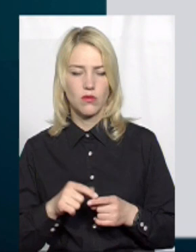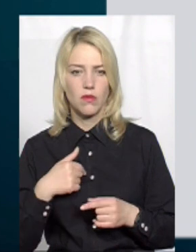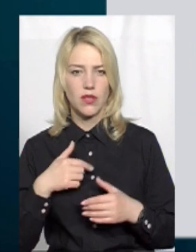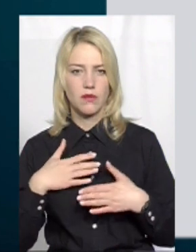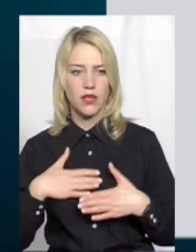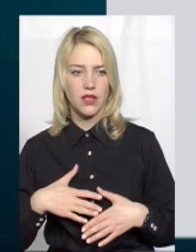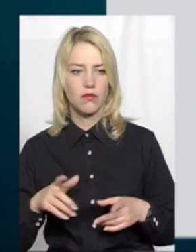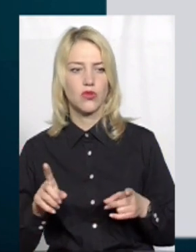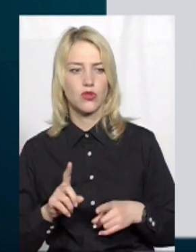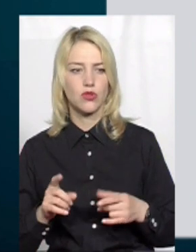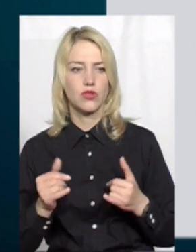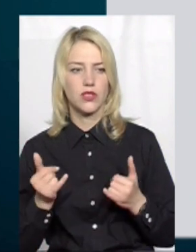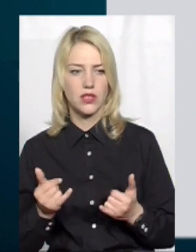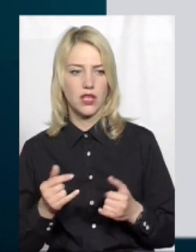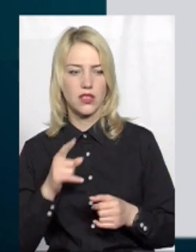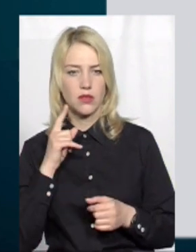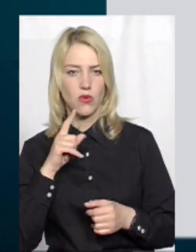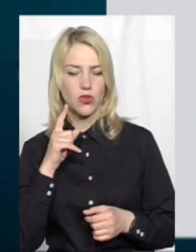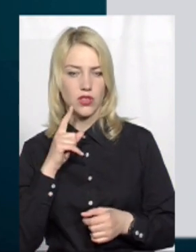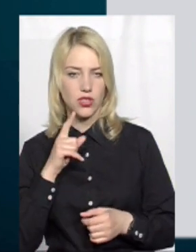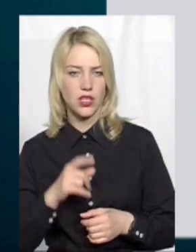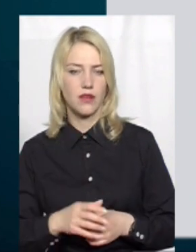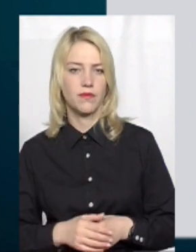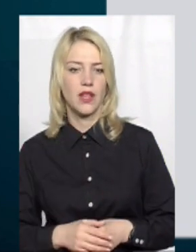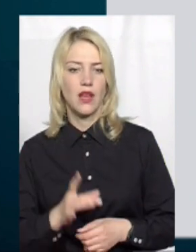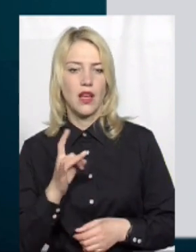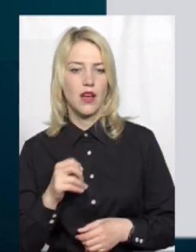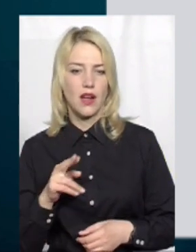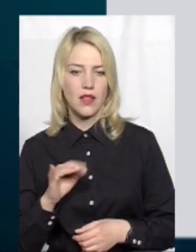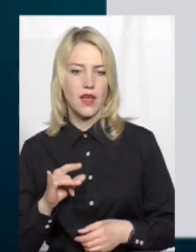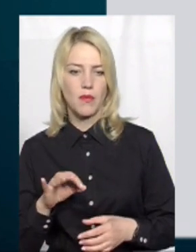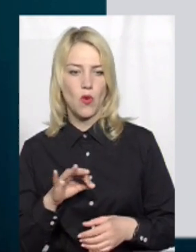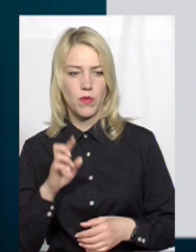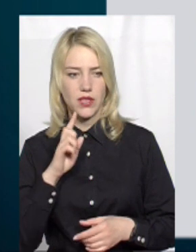приємно, що зараз молодіжна рада при